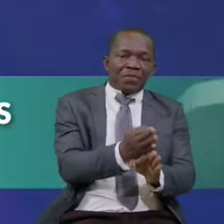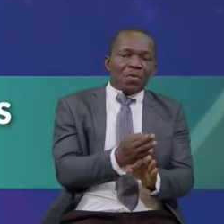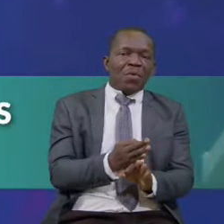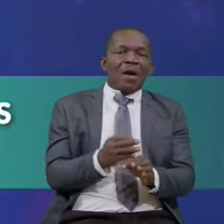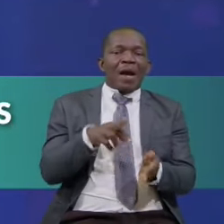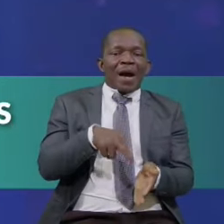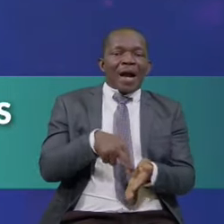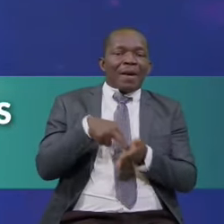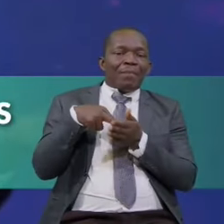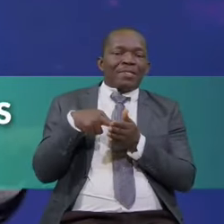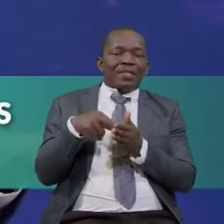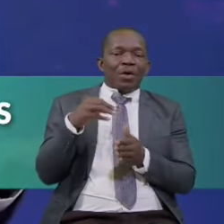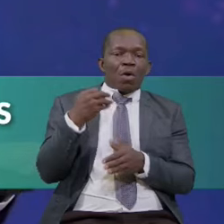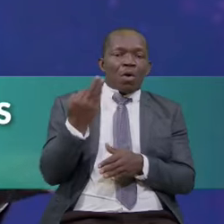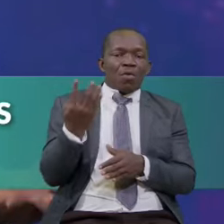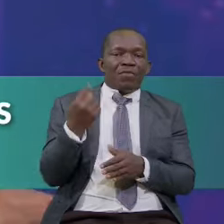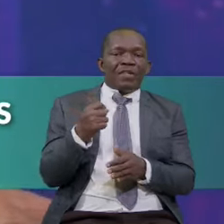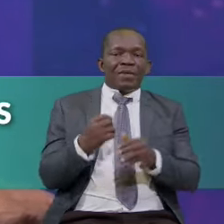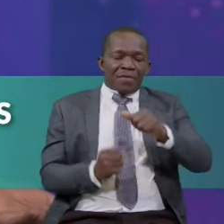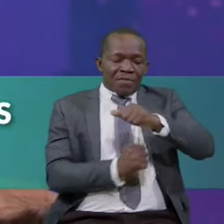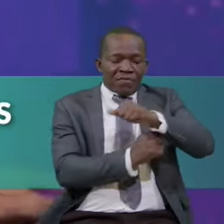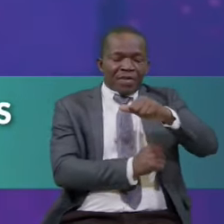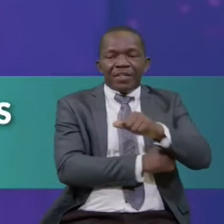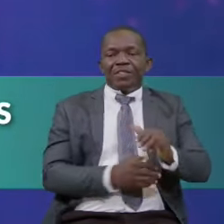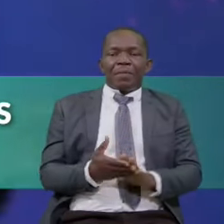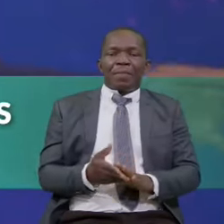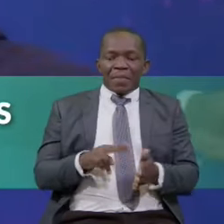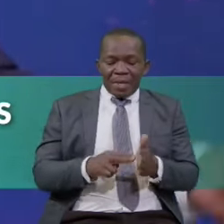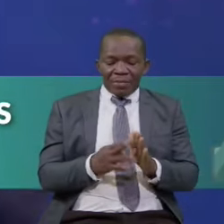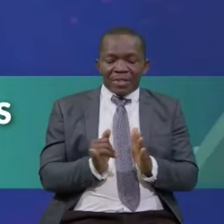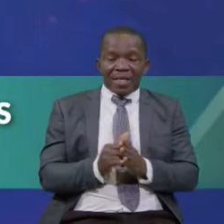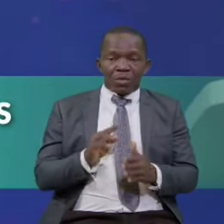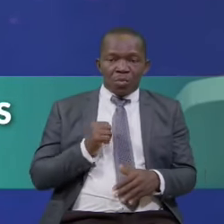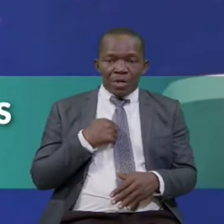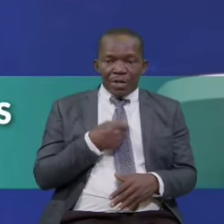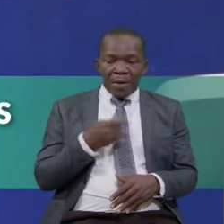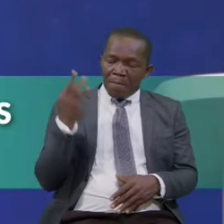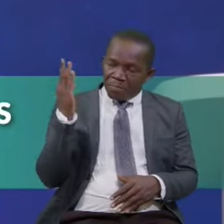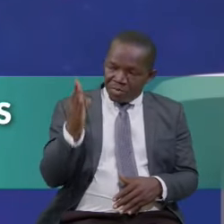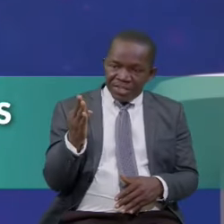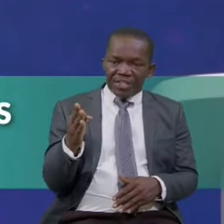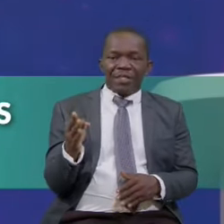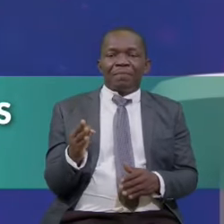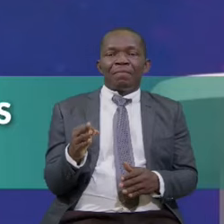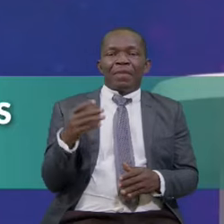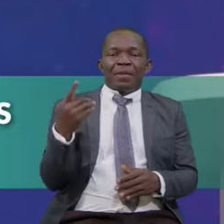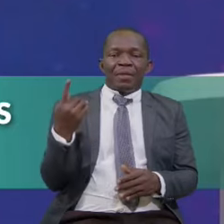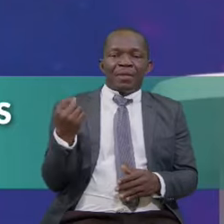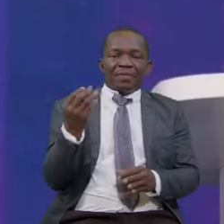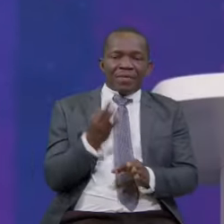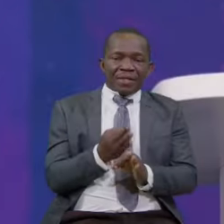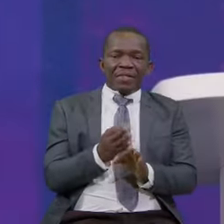prédication de la fondation par des ambassadeurs fidèles nous prêchons le consommateur de notre foi en 1er Corinthiens au chapitre